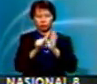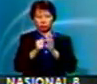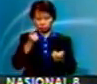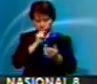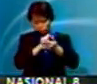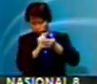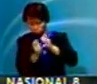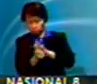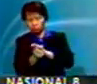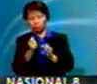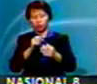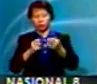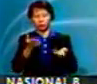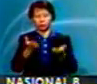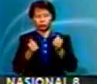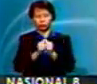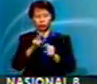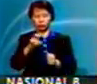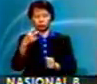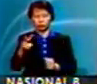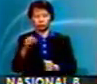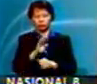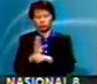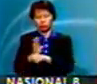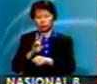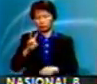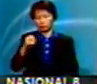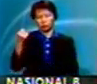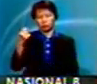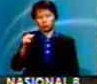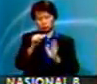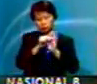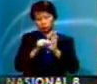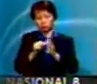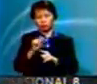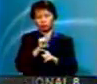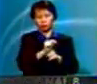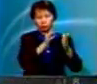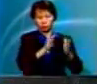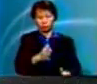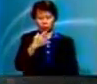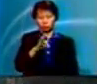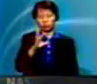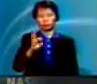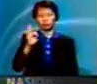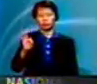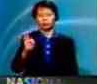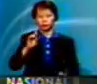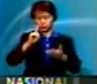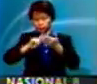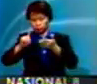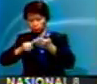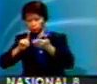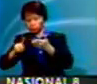dan Sukat 1972, Akta Perihal Dagangan 2011 dan Akta Pelindungan Pengguna 1999. Pemeriksaan